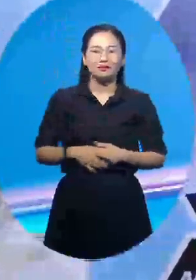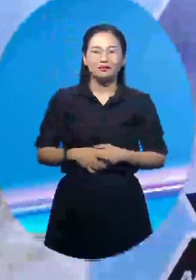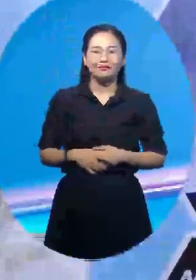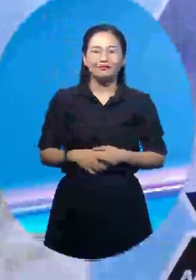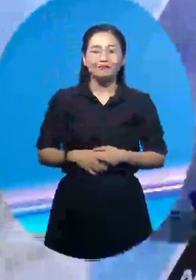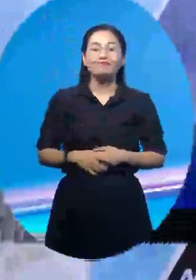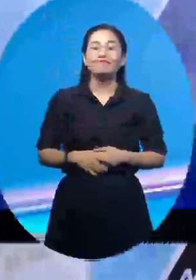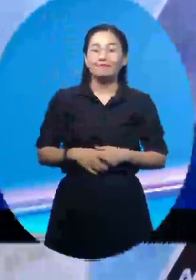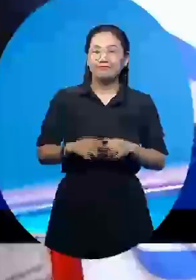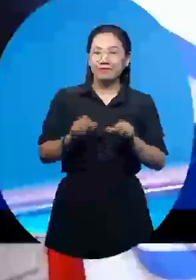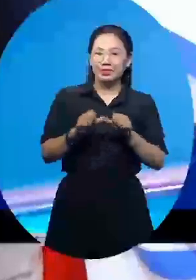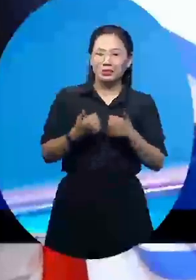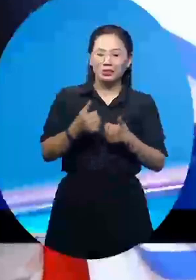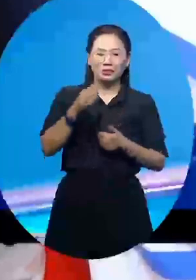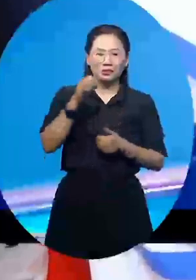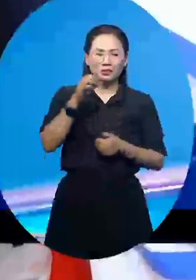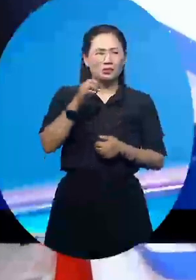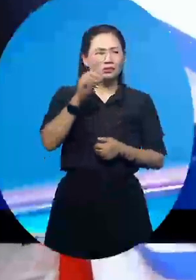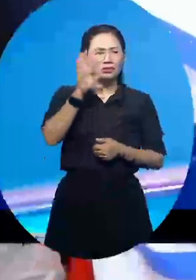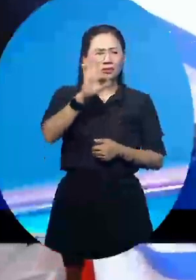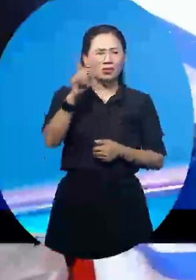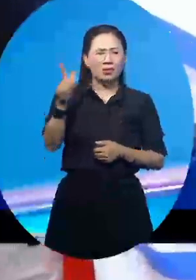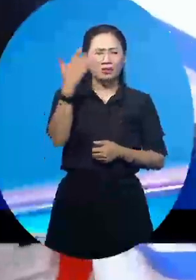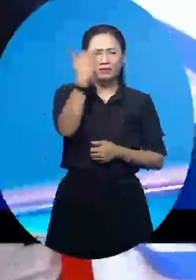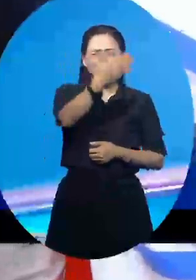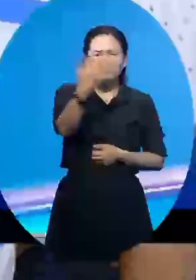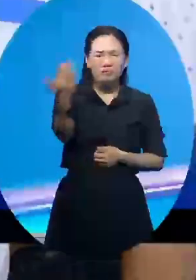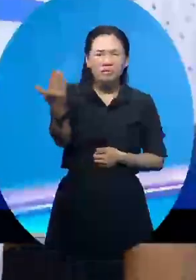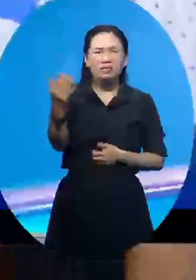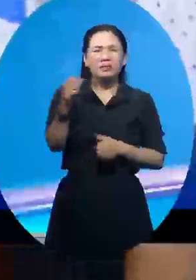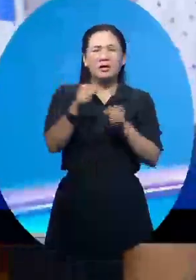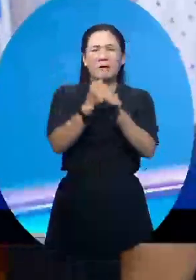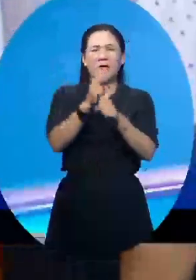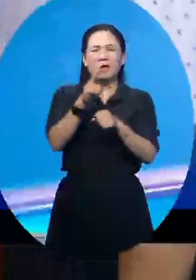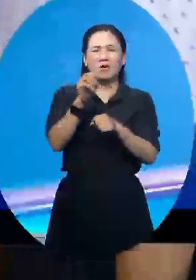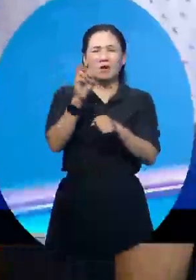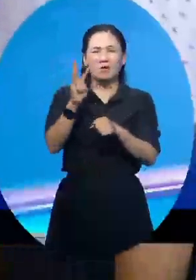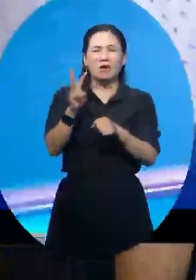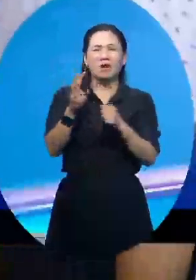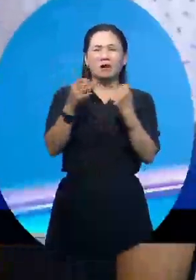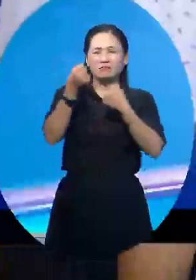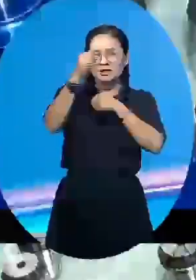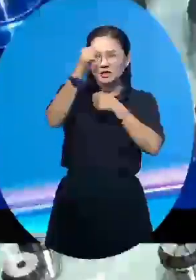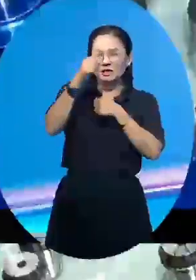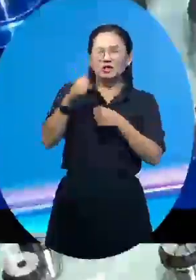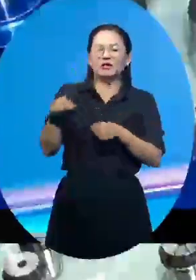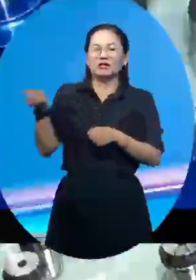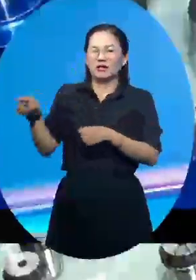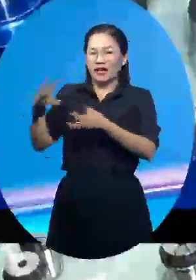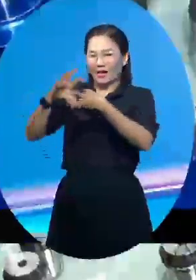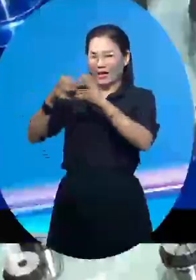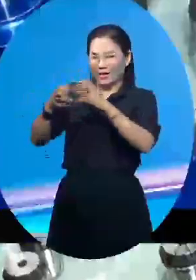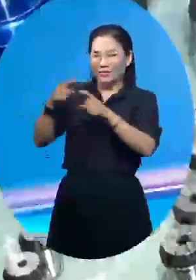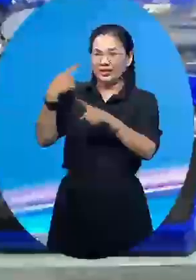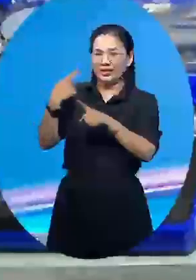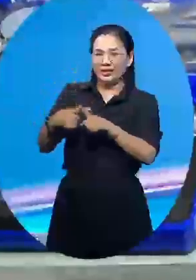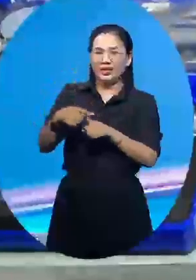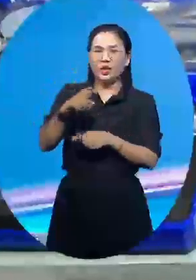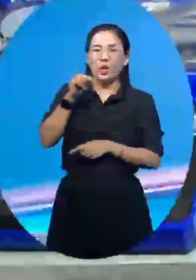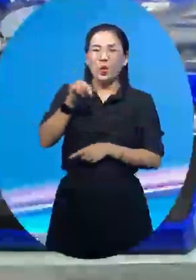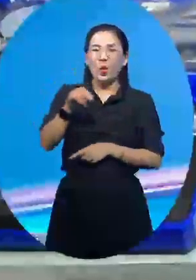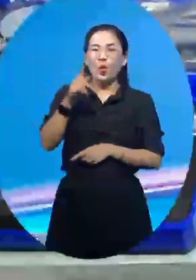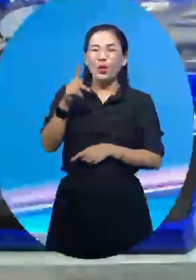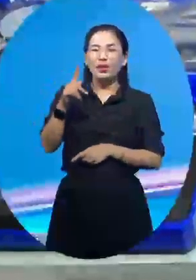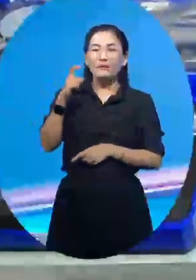tại triển lãm công nghiệp và sản xuất Việt Nam năm 2023 diễn ra ở Bình Dương Công ty trách nhiệm hữu hạn một thành viên ngũ Kim Đỉnh Vàng